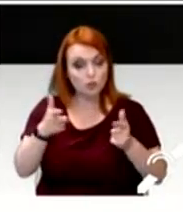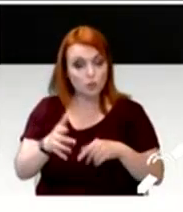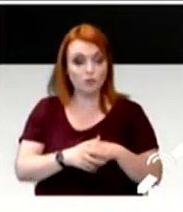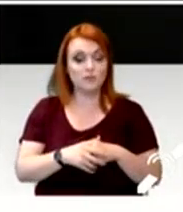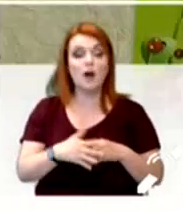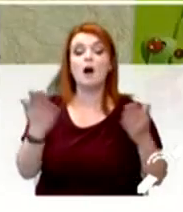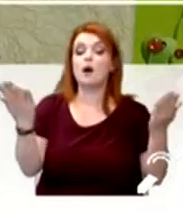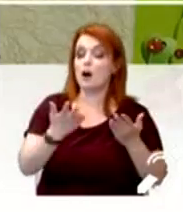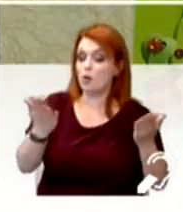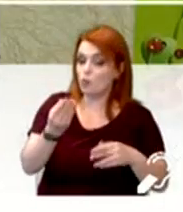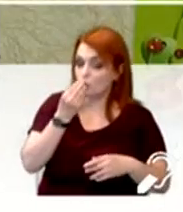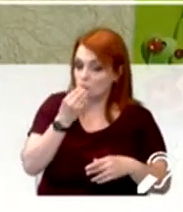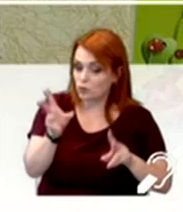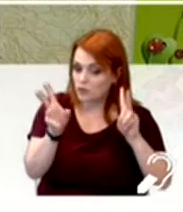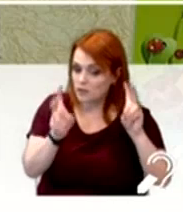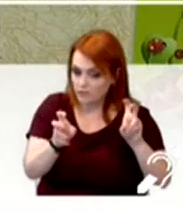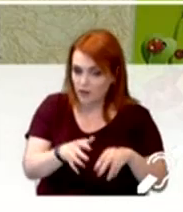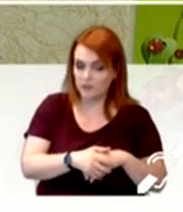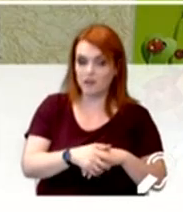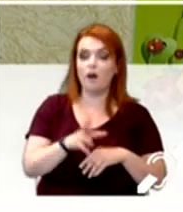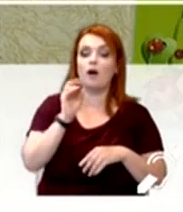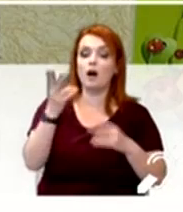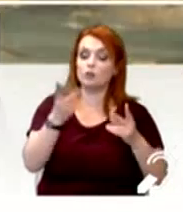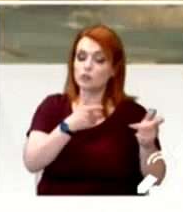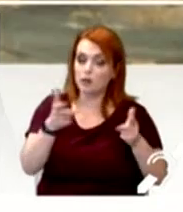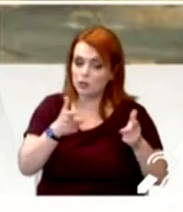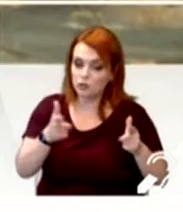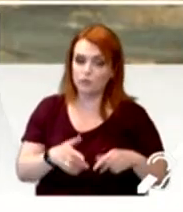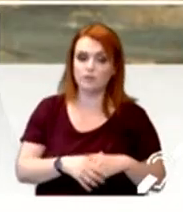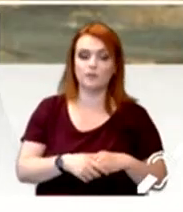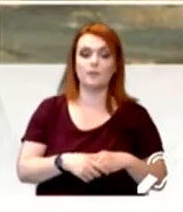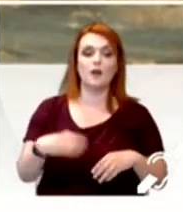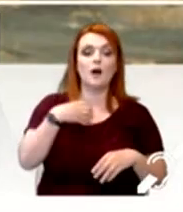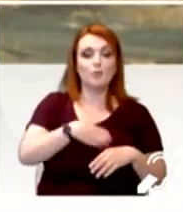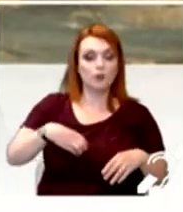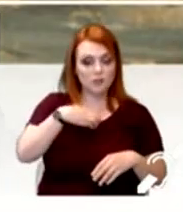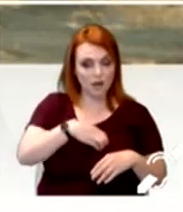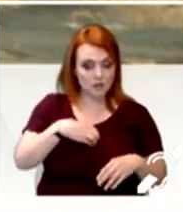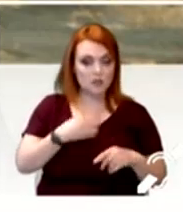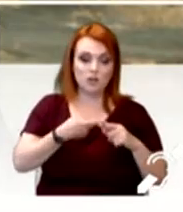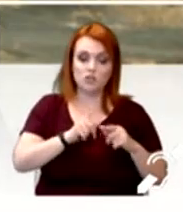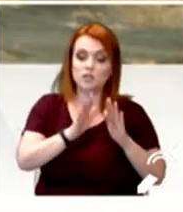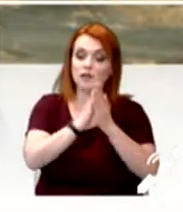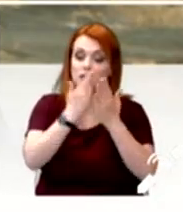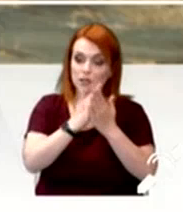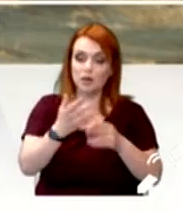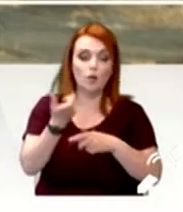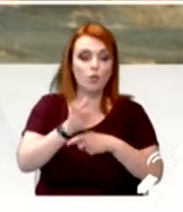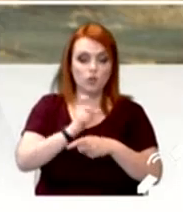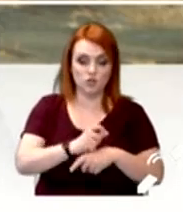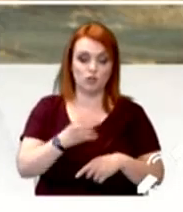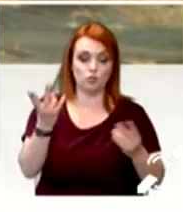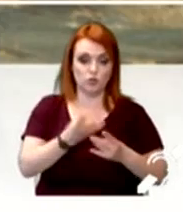informații despre fiecare aliment care va ajunge în farfuria copiilor. Importanța fiziologică a substanțelor nutritive din